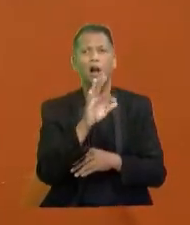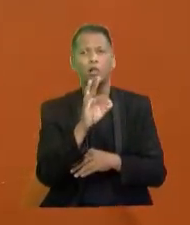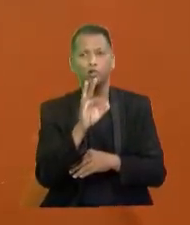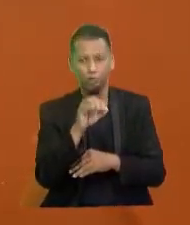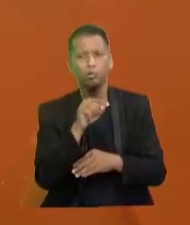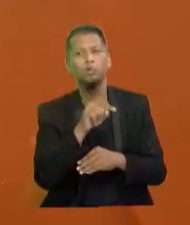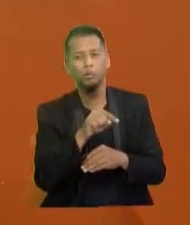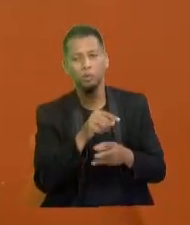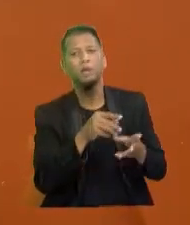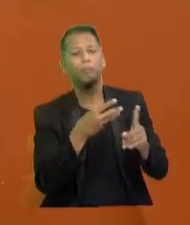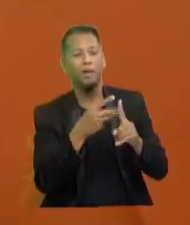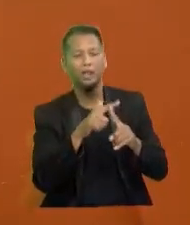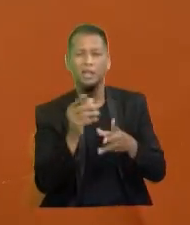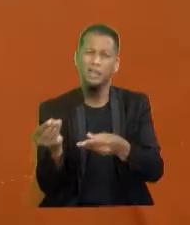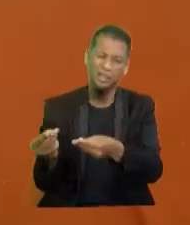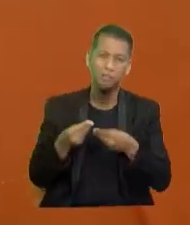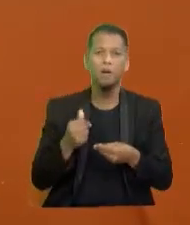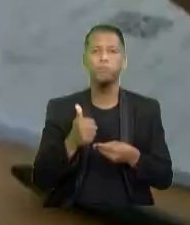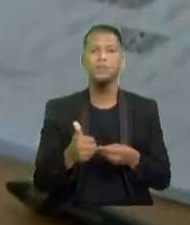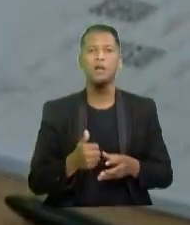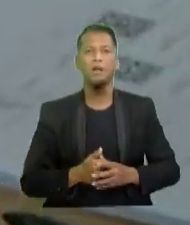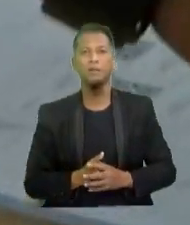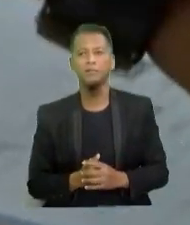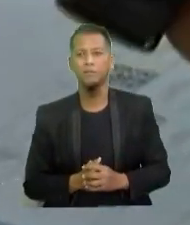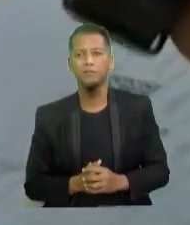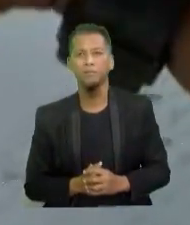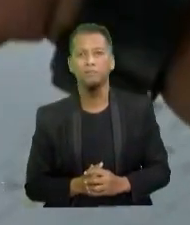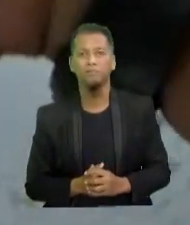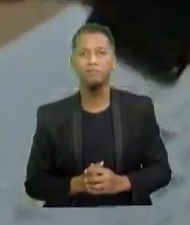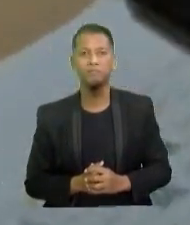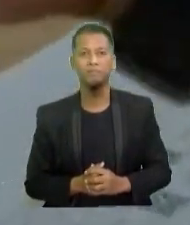Dari Jakarta, Salam Rahmat, Eri Nugraha, Yudi Rizal, iNews melaporkan.